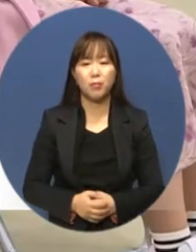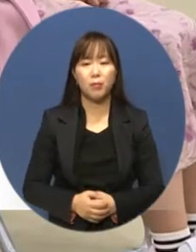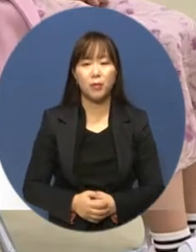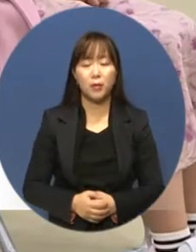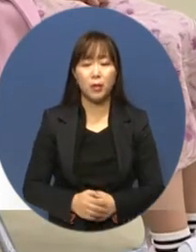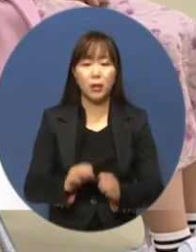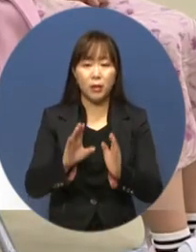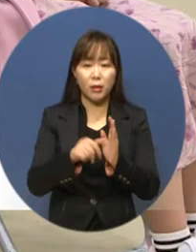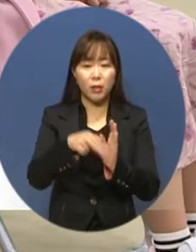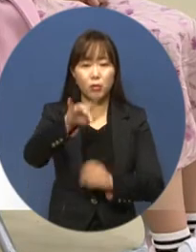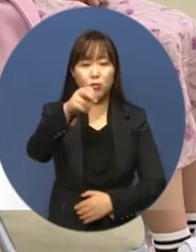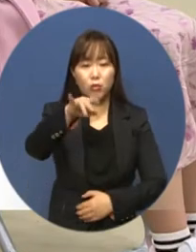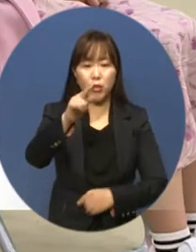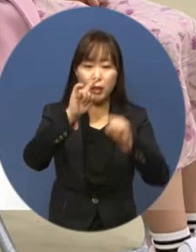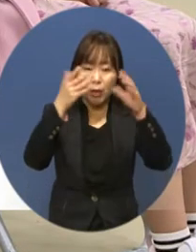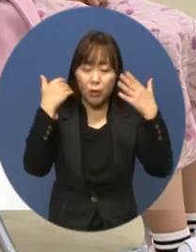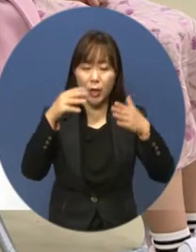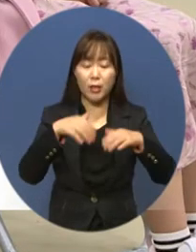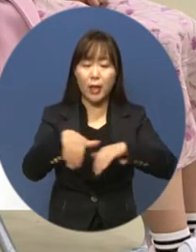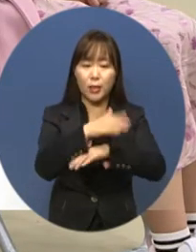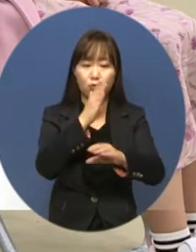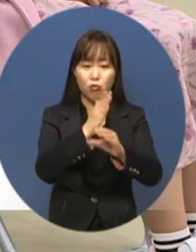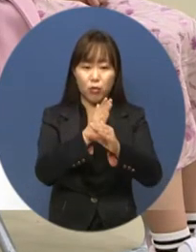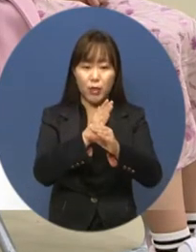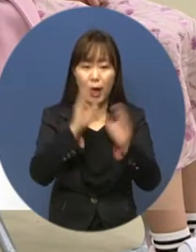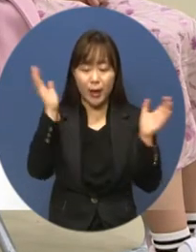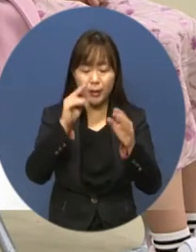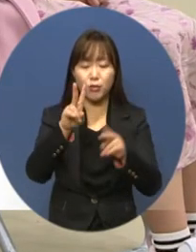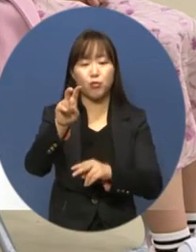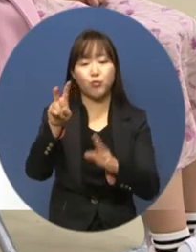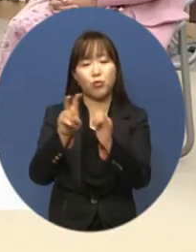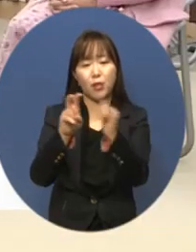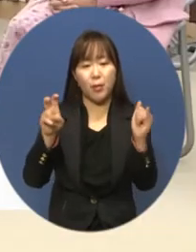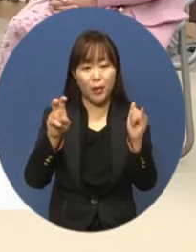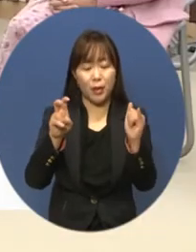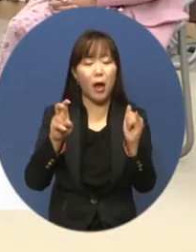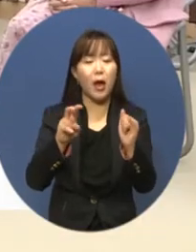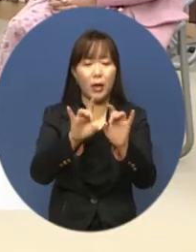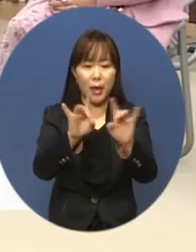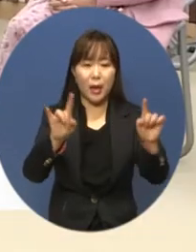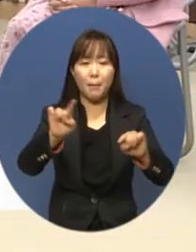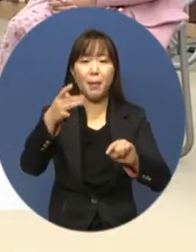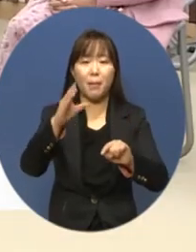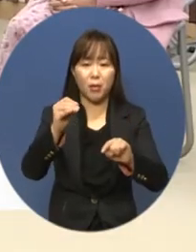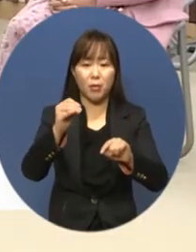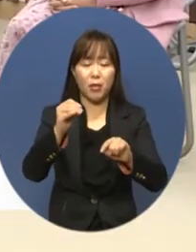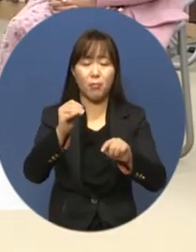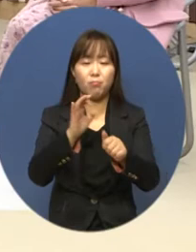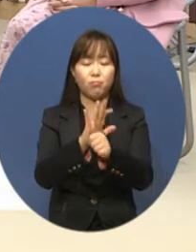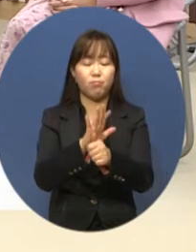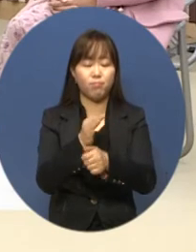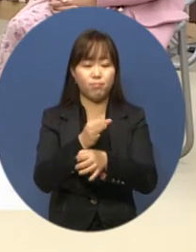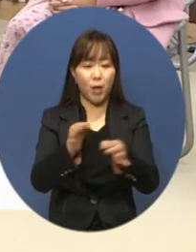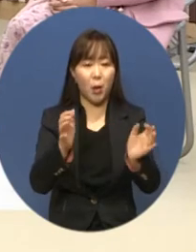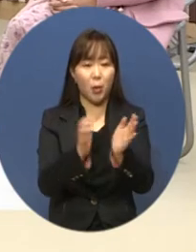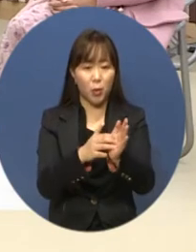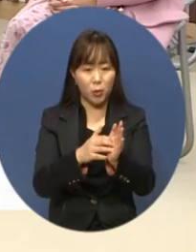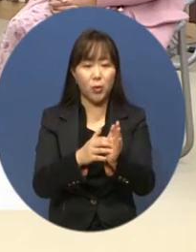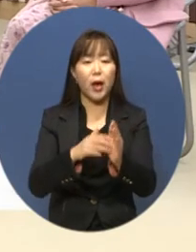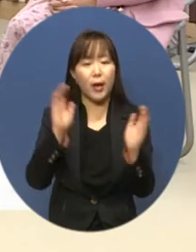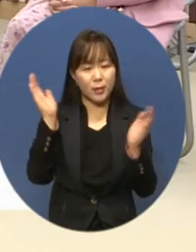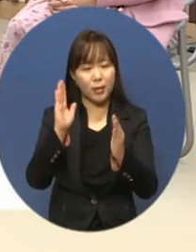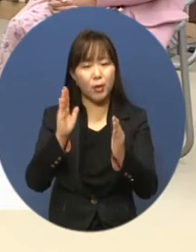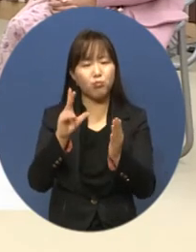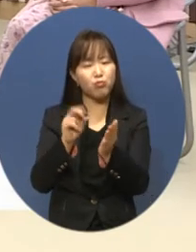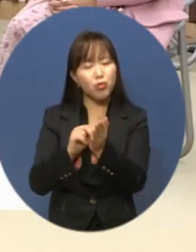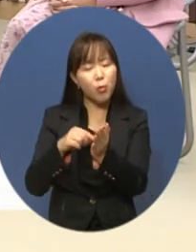이날 행사는 순천대 재학 중인 미얀마 유학생 20 2명에게 각각 100만원의 장학금을 전달한 데 이어 유